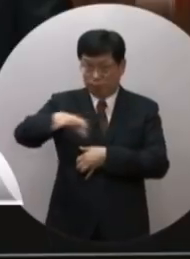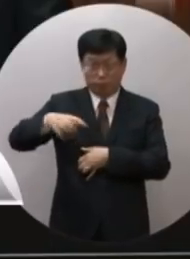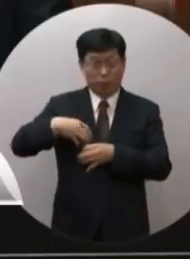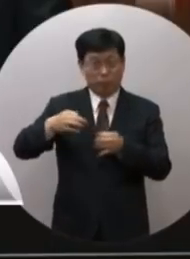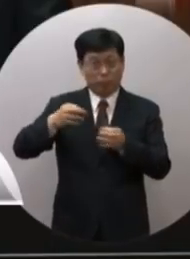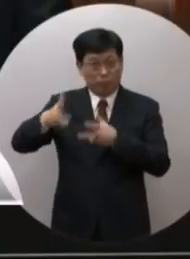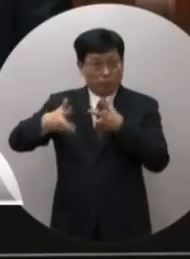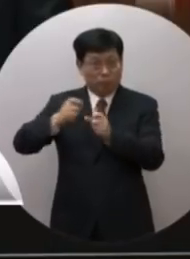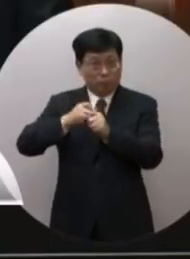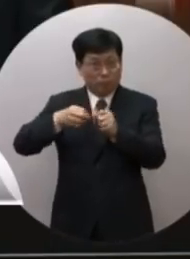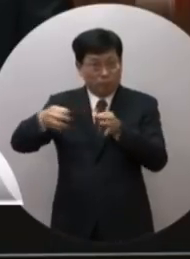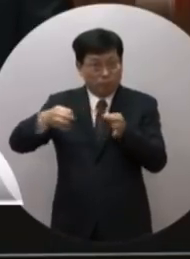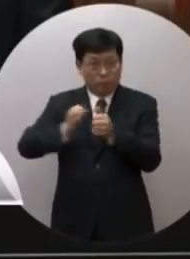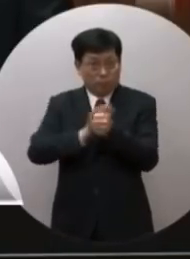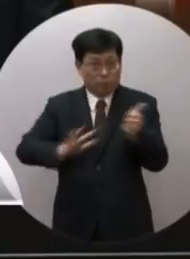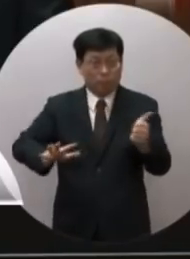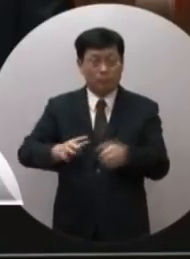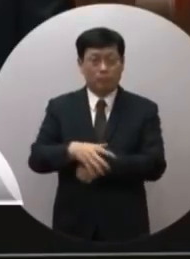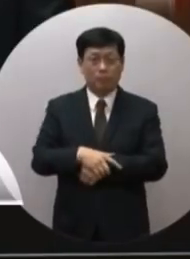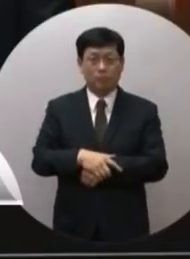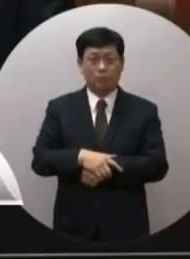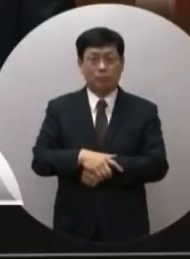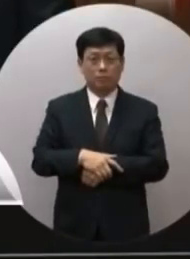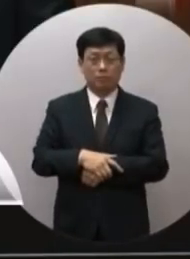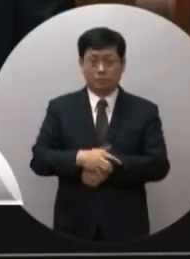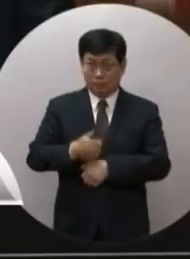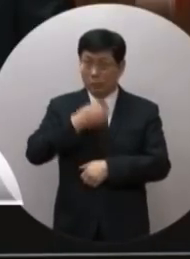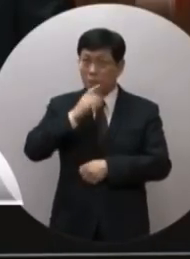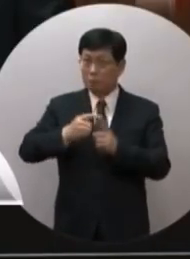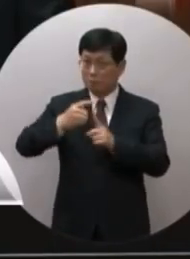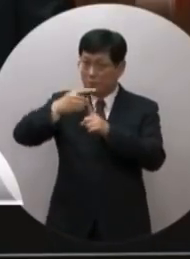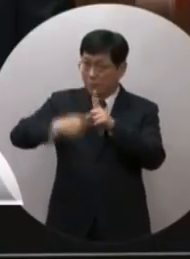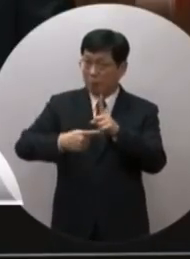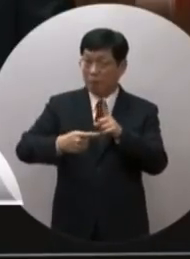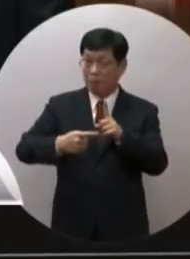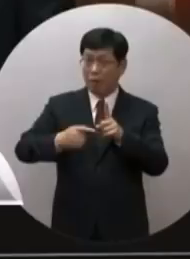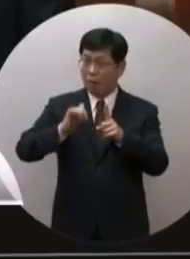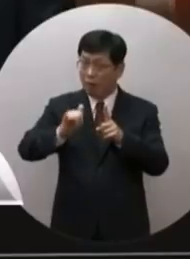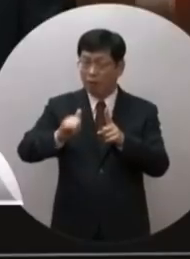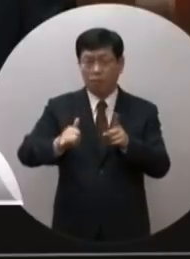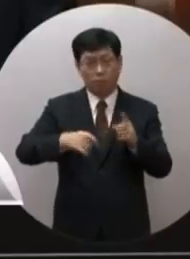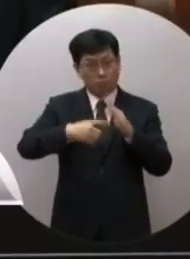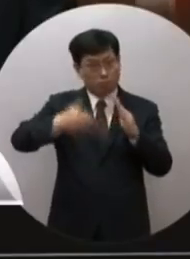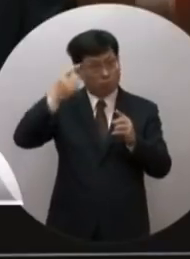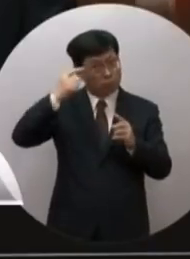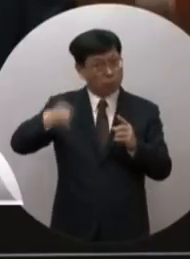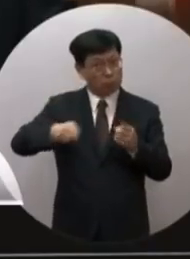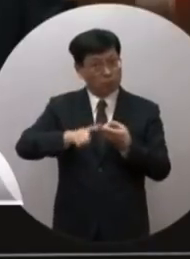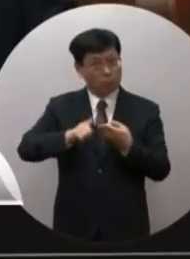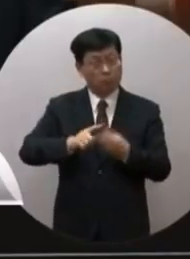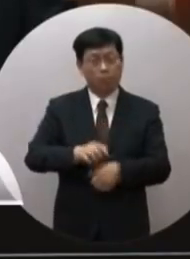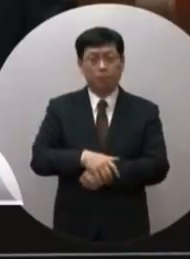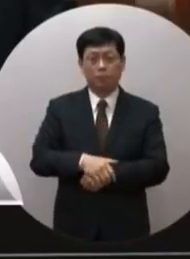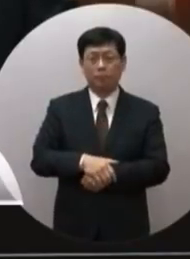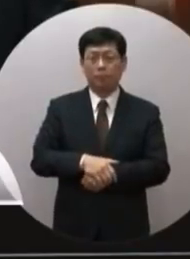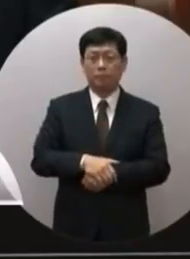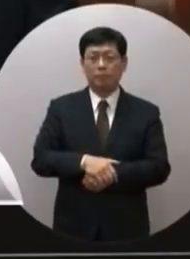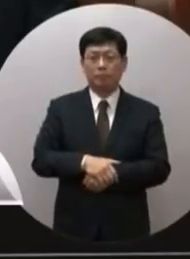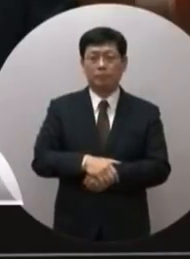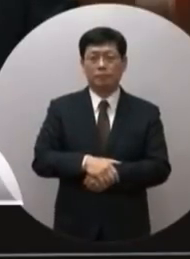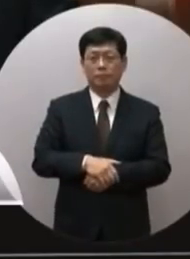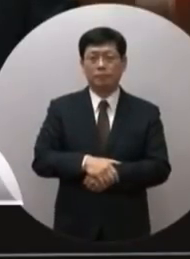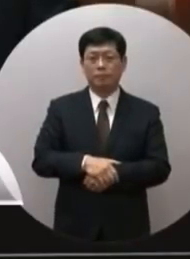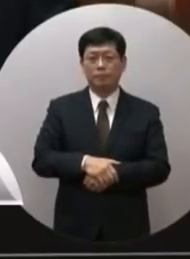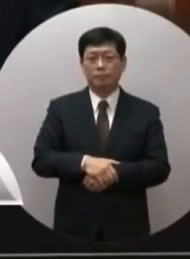业所受到的冲击就相对的偏低？院长是这样认为吗？ 委员，你的分